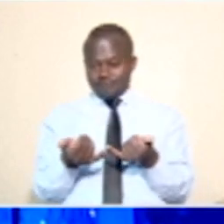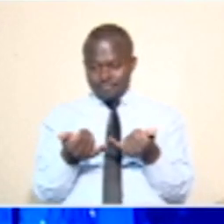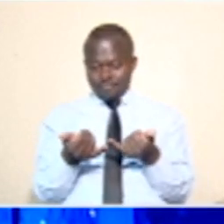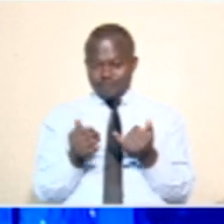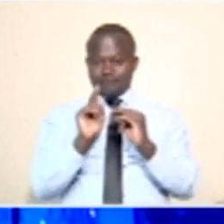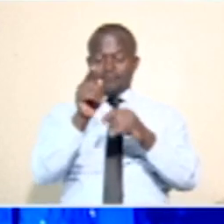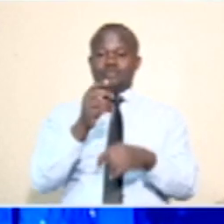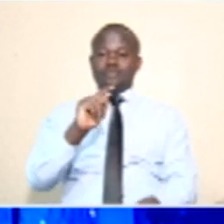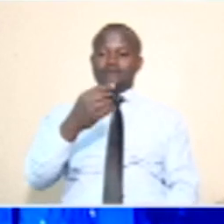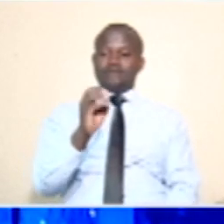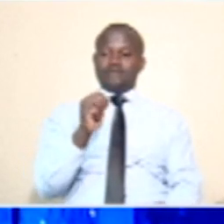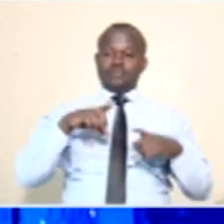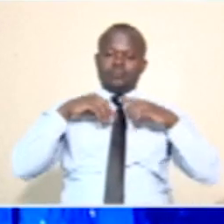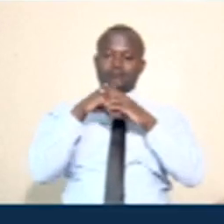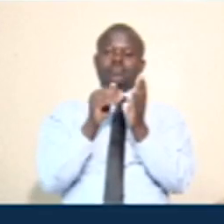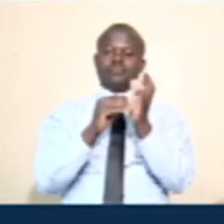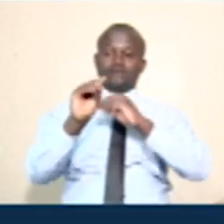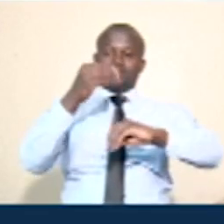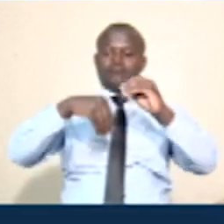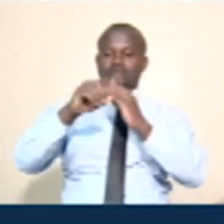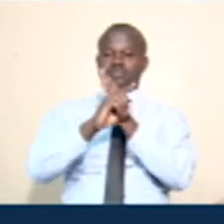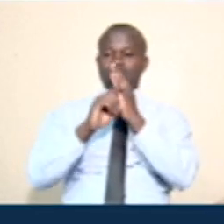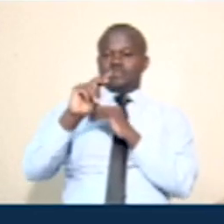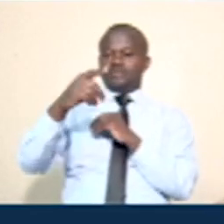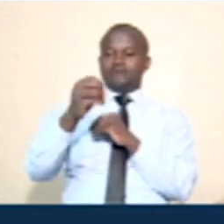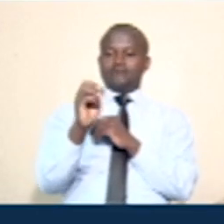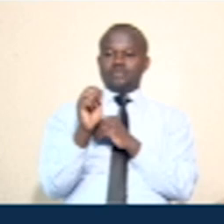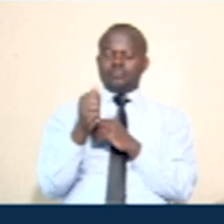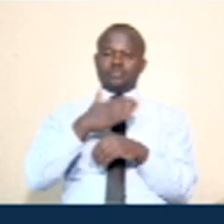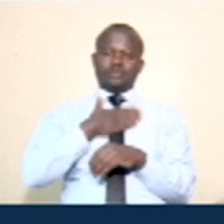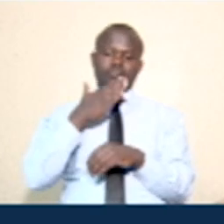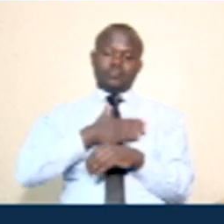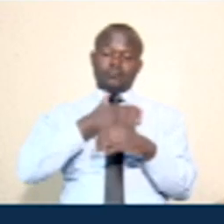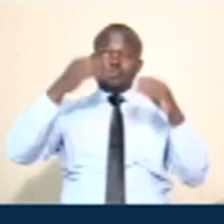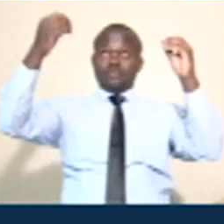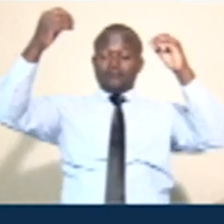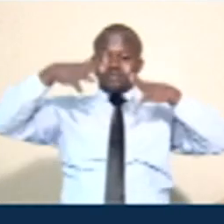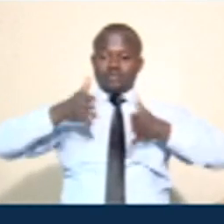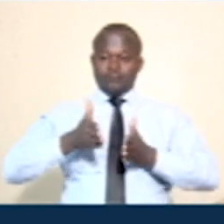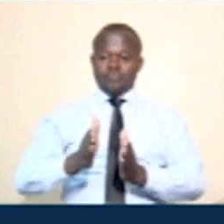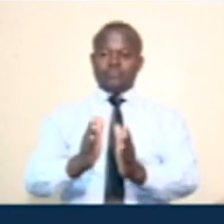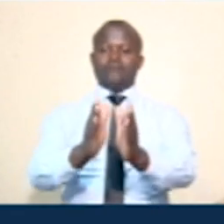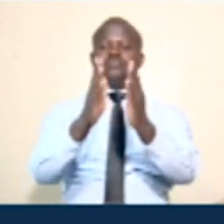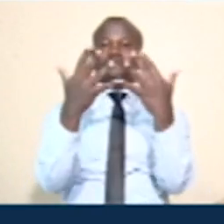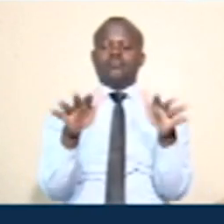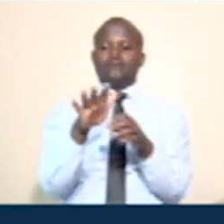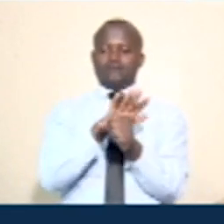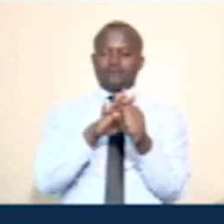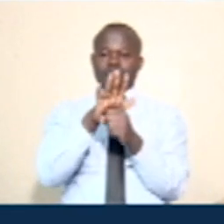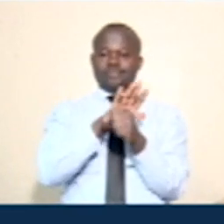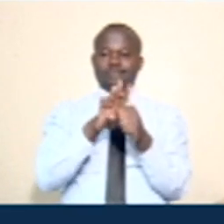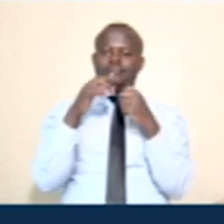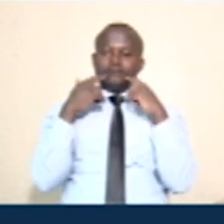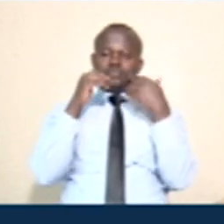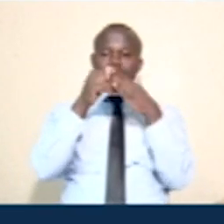twerekeze ingoma abatuye ndetse n'abacururiza muri aka karere ka Ngoma barishimira amatara yashyizwe ku mihanda imaze kuzura